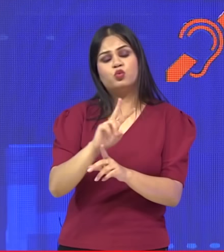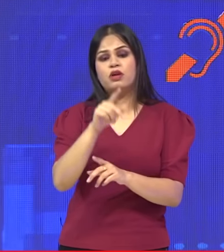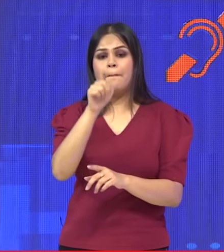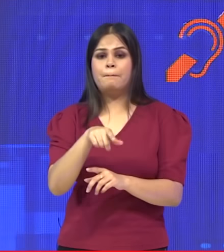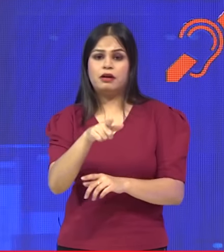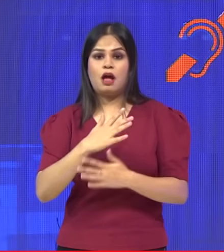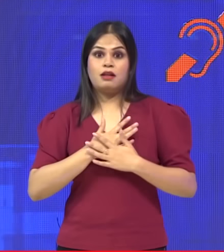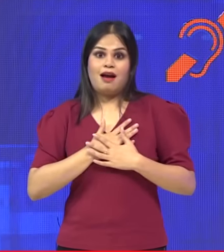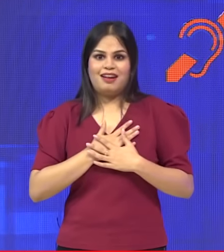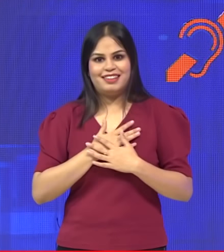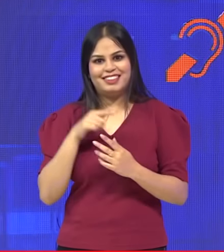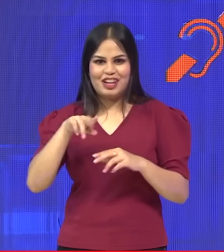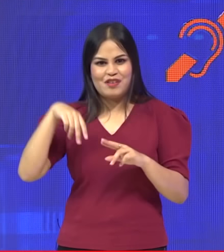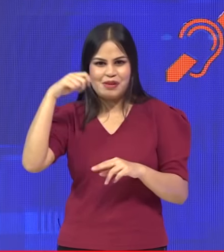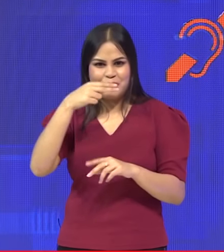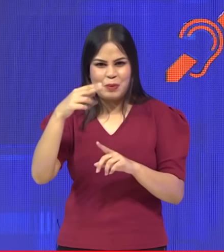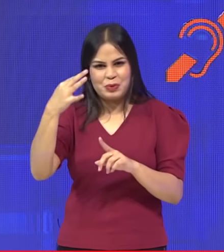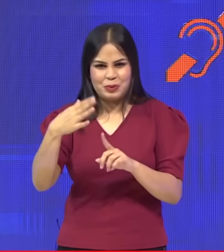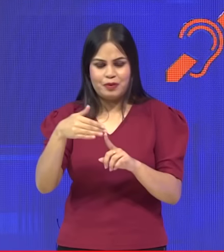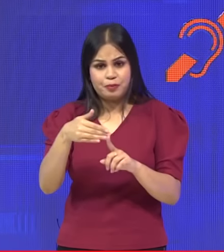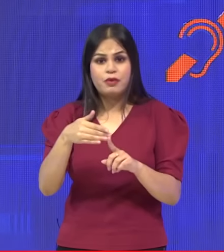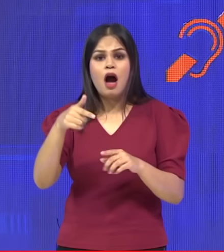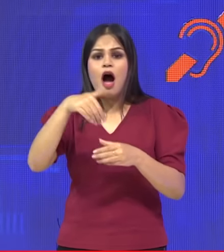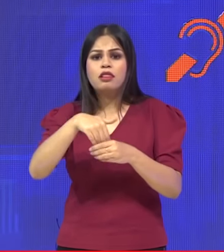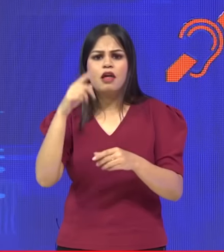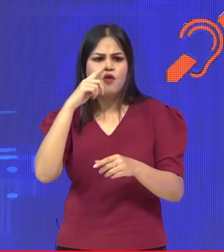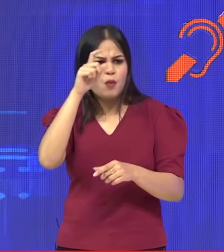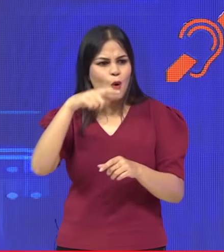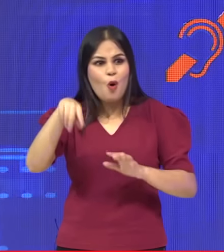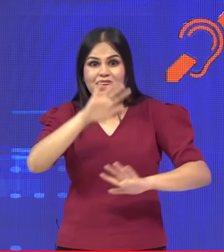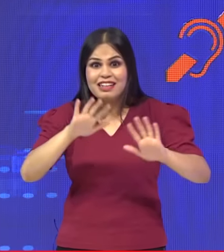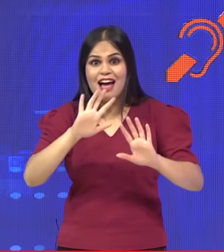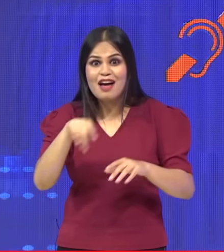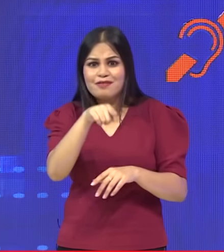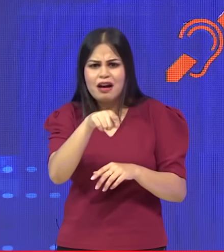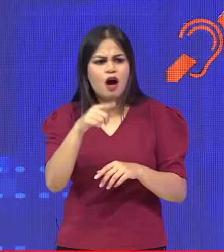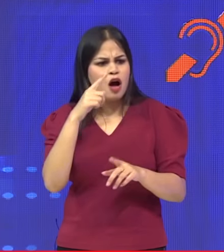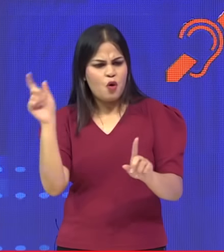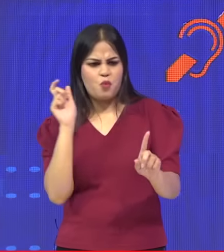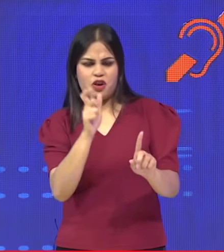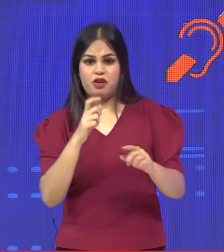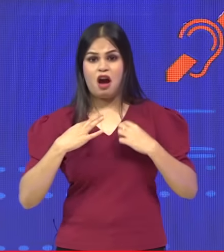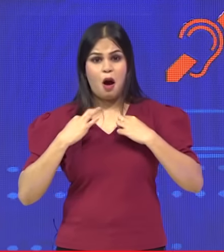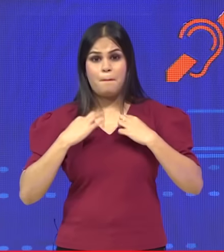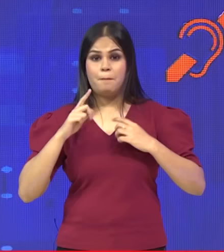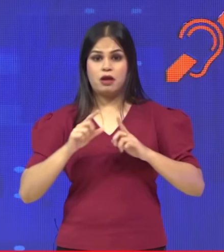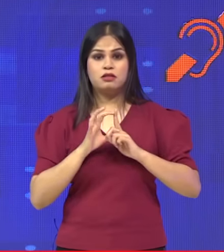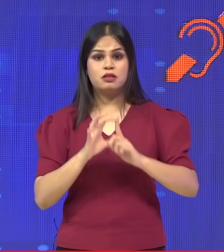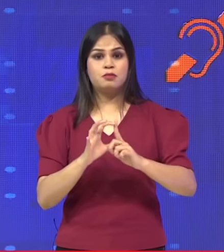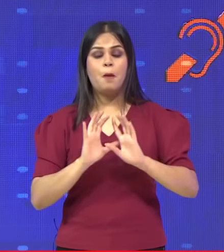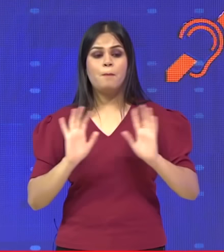कम करती हैं जो हीरोइन है उनको इंस्ट्रक्शन दी की जरा डिसेंट कपड़े पहन के आने हैं किसी की निक लाइन दीप नहीं हनी